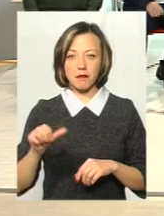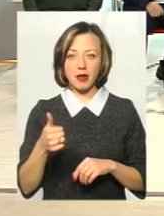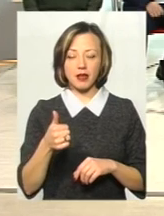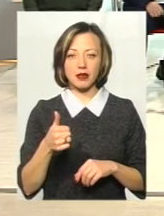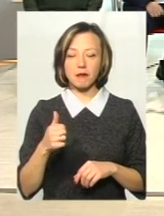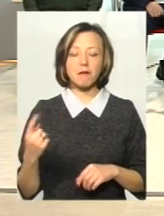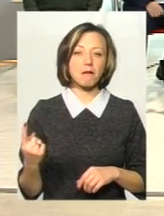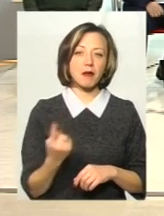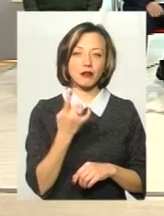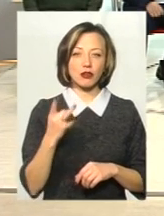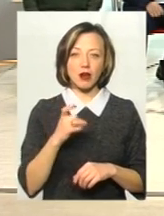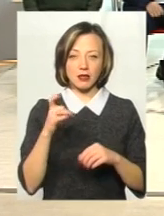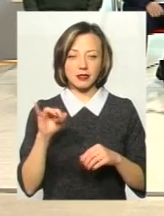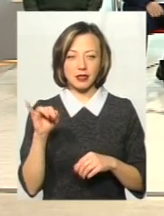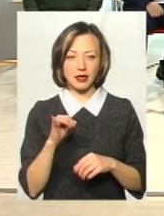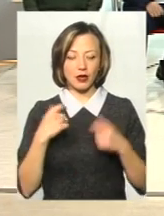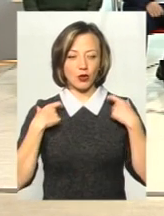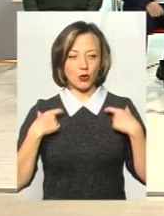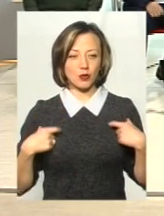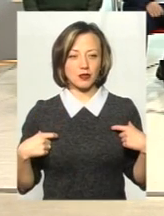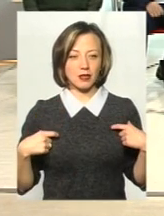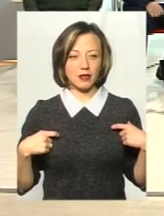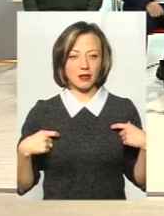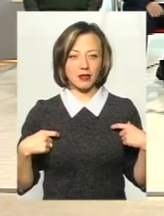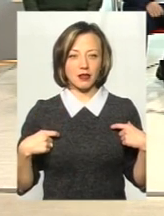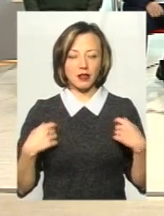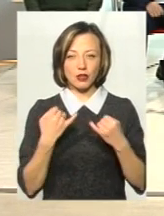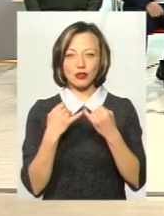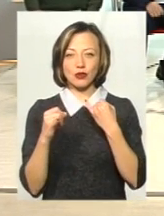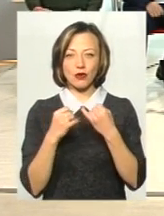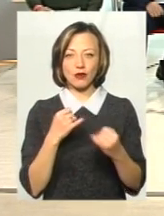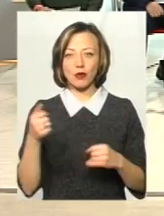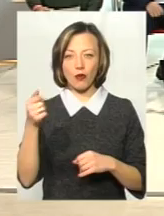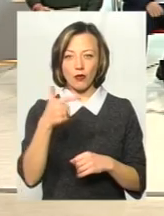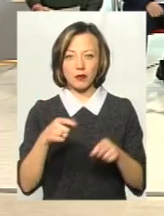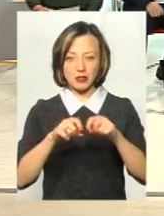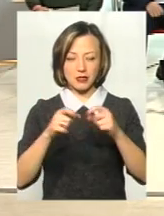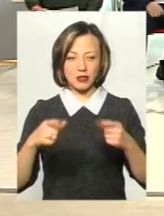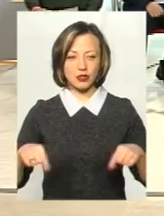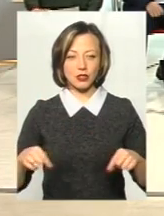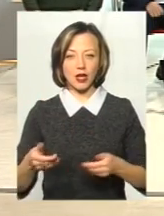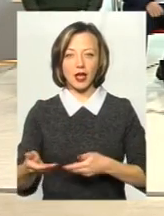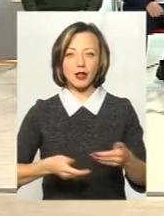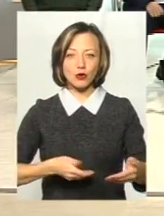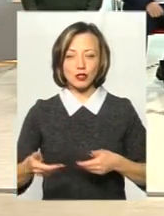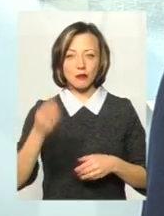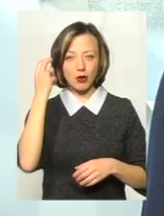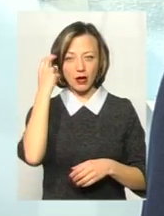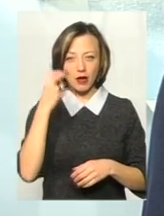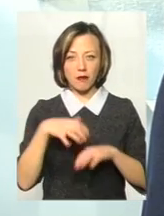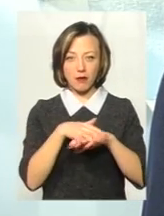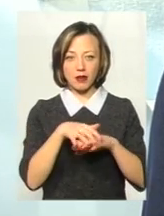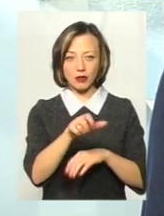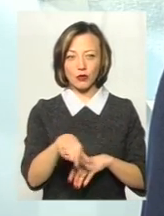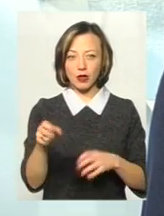перший раз і повісили на рюкзаки з жовто-голубі стрічки, ідучи по Києву, то маса людей